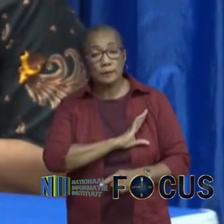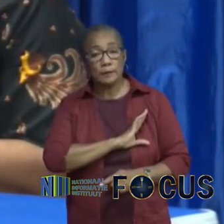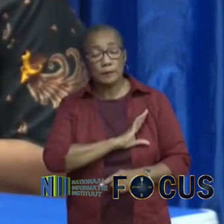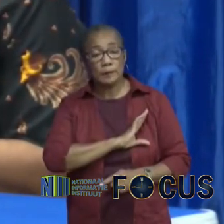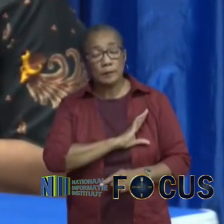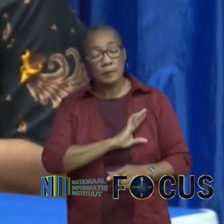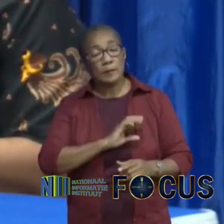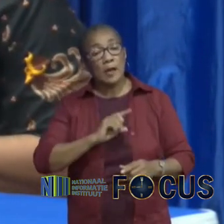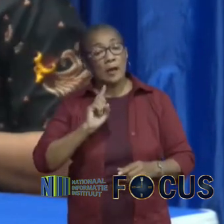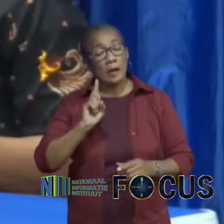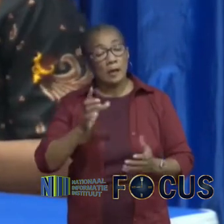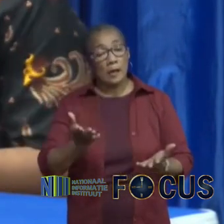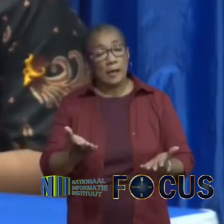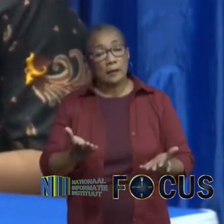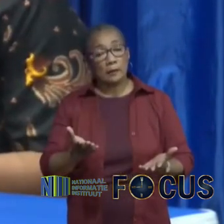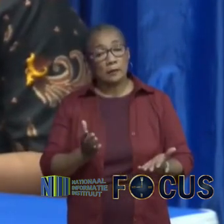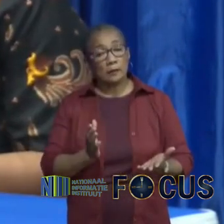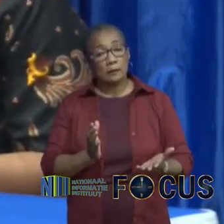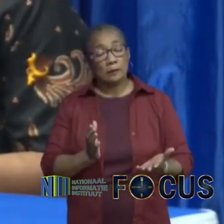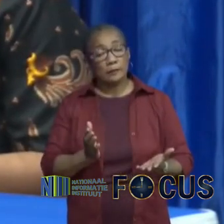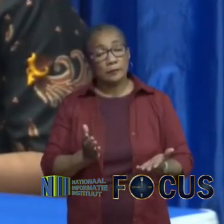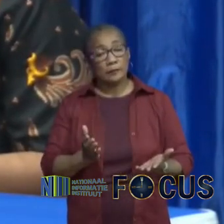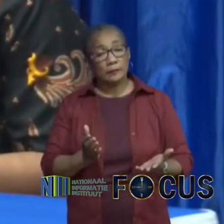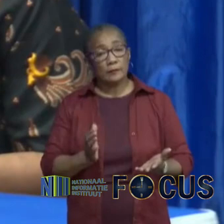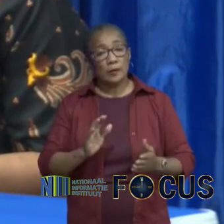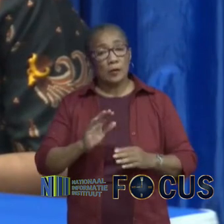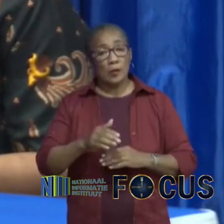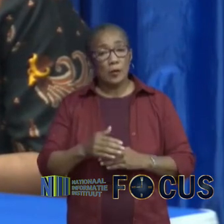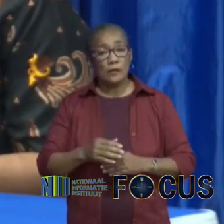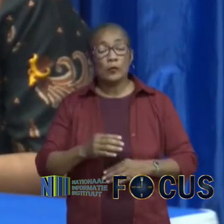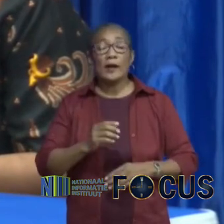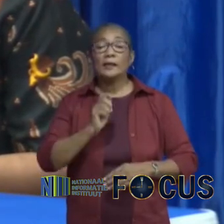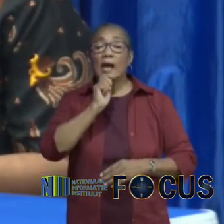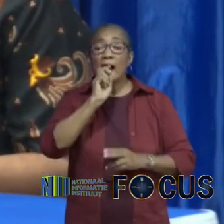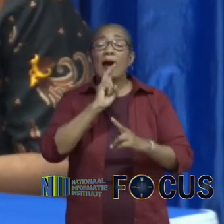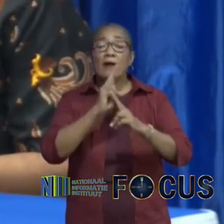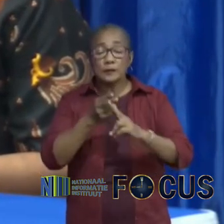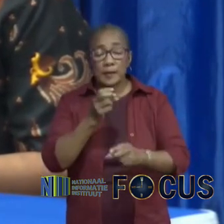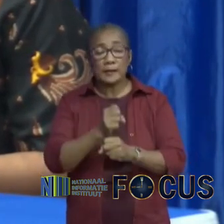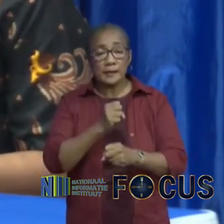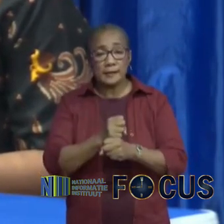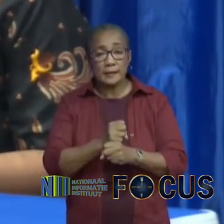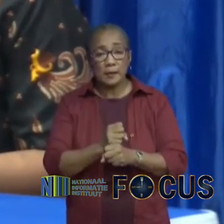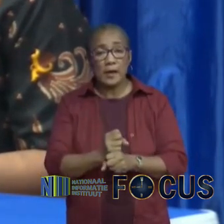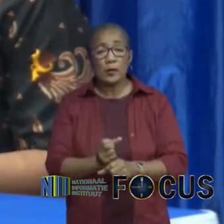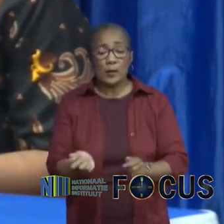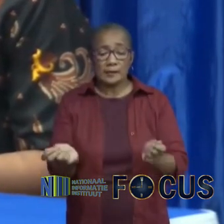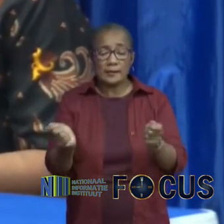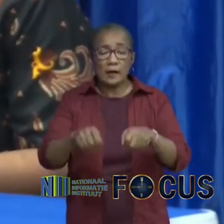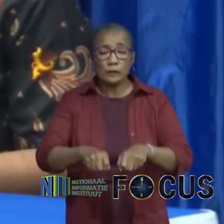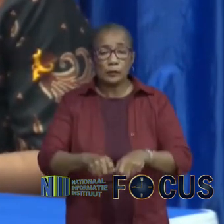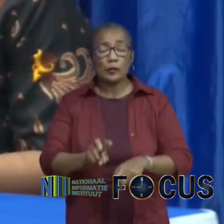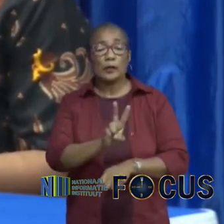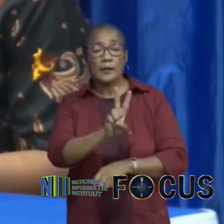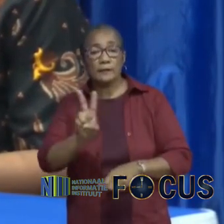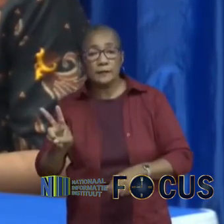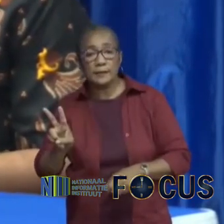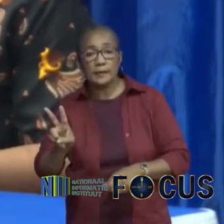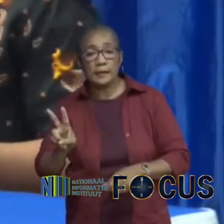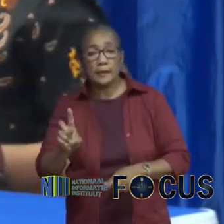ligt eigenlijk ook aan wat er vooraf is afgestemd of wat is afgesloten bij de verzekering.